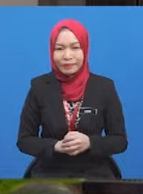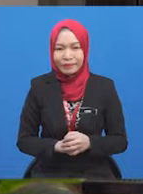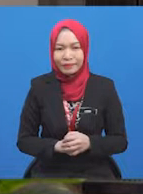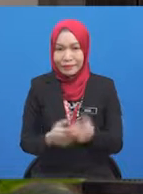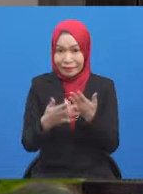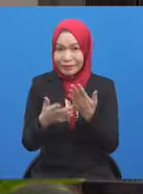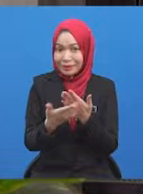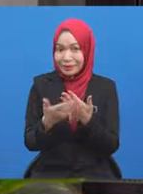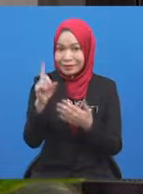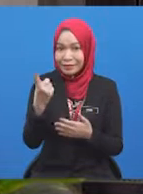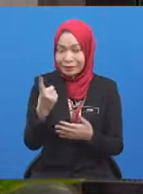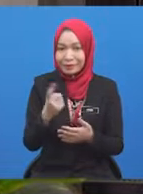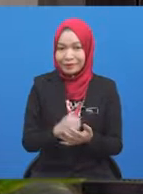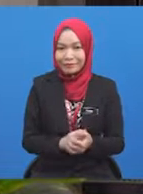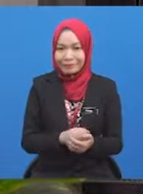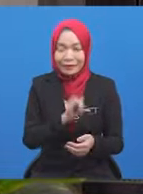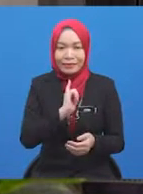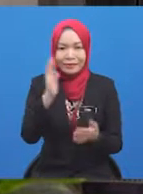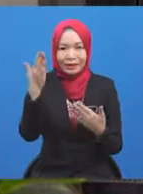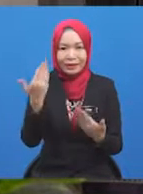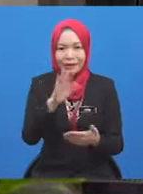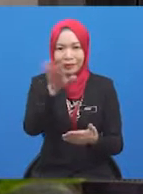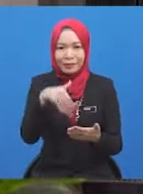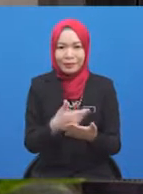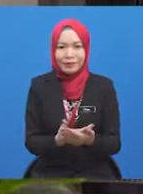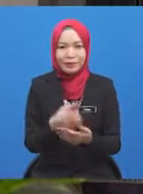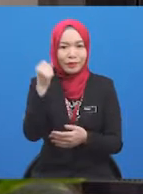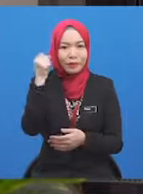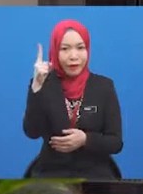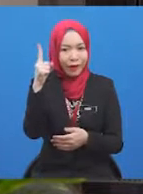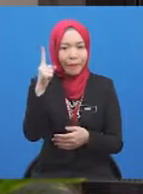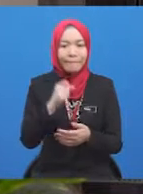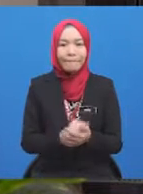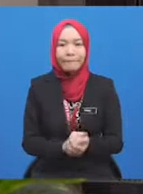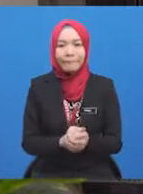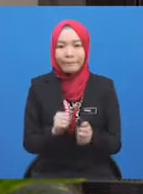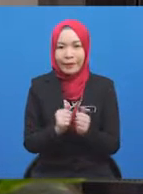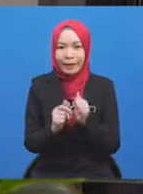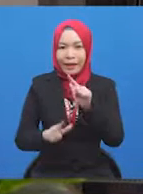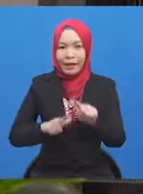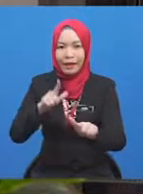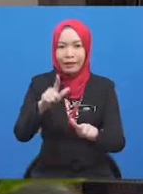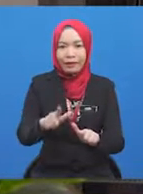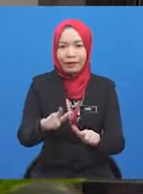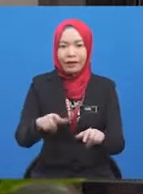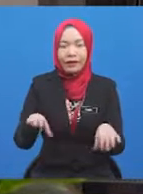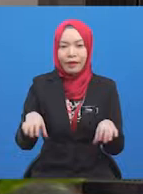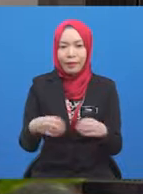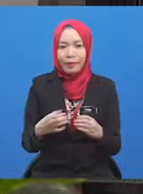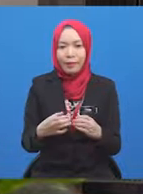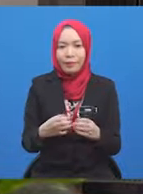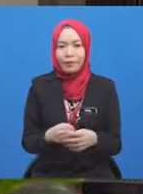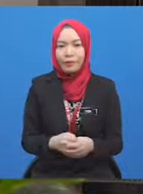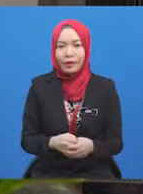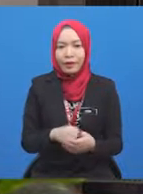Mudah bukan? Cikgu harap murid-murid dapat mengikuti langkah membuat tracing sebiji apple